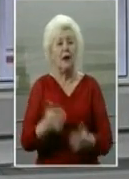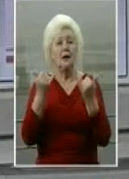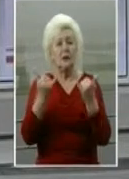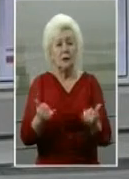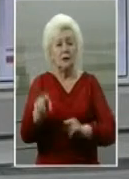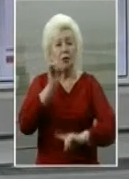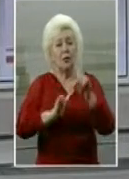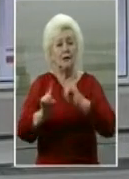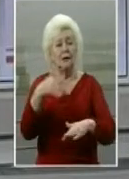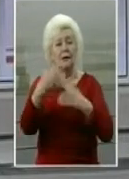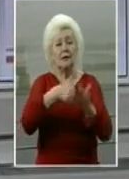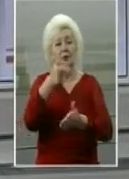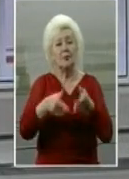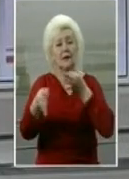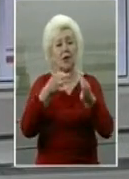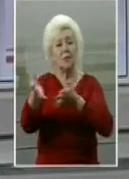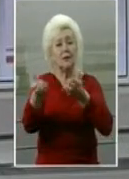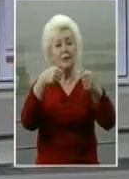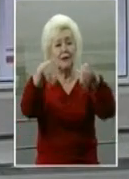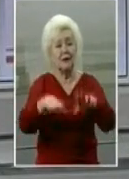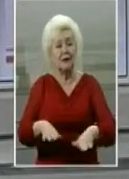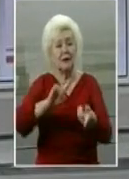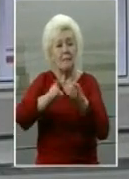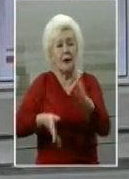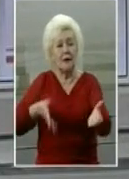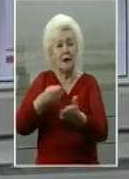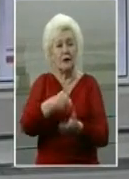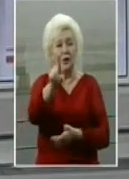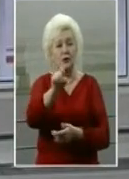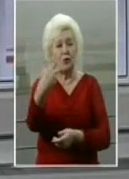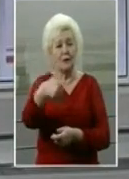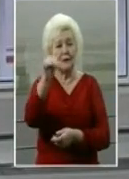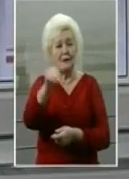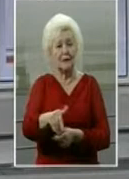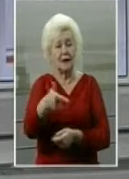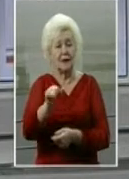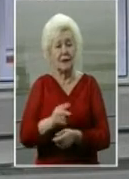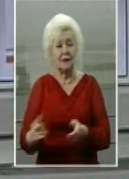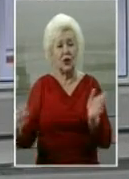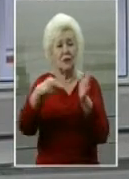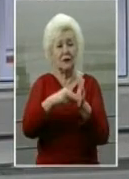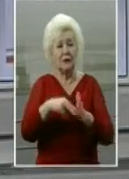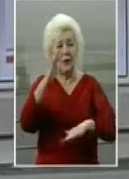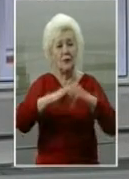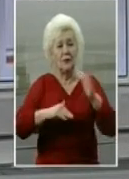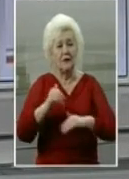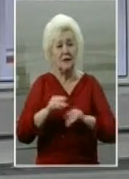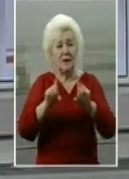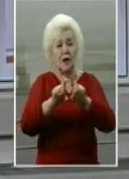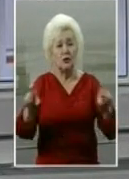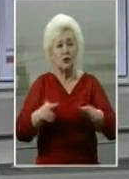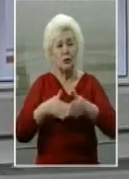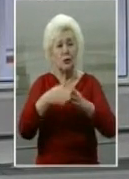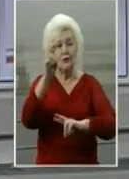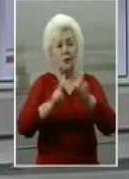Сьогодні на сесії Херсонської міської ради було прийнято рішення перерахувати 130 тисяч гривень для підключення професійного суднобудівного ліцею